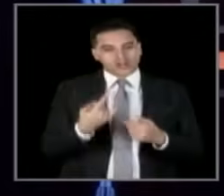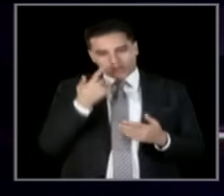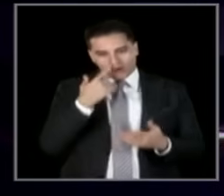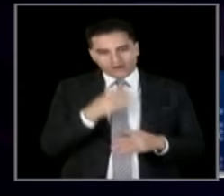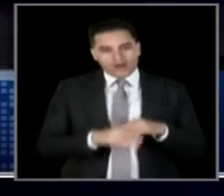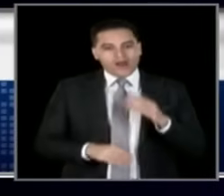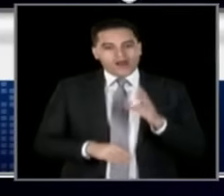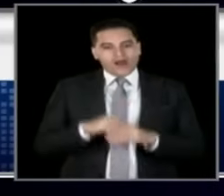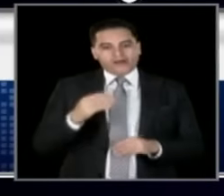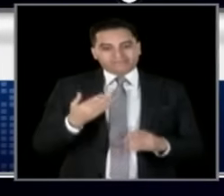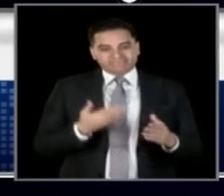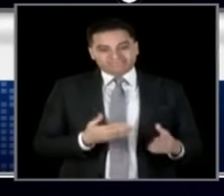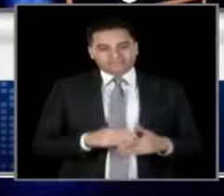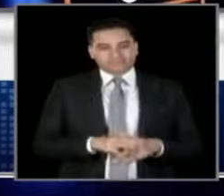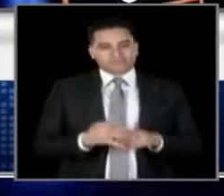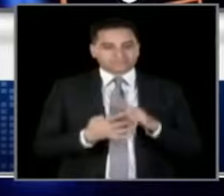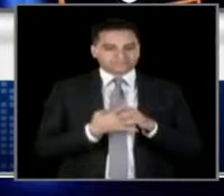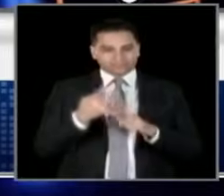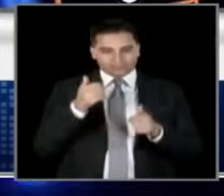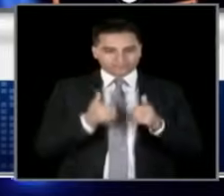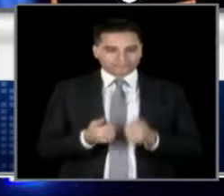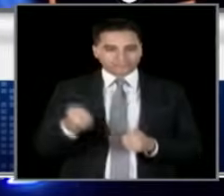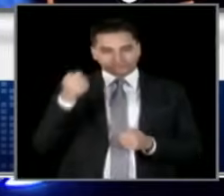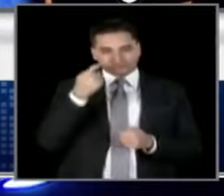10 أربع اختيارات